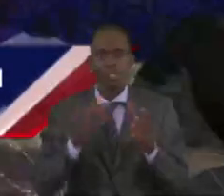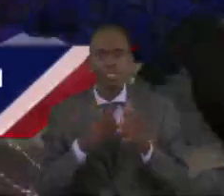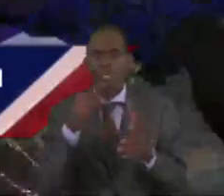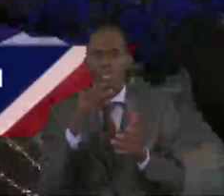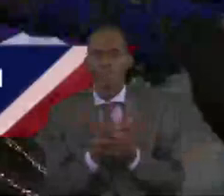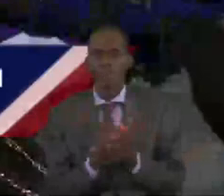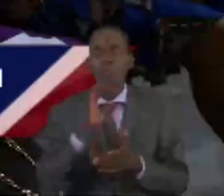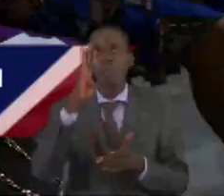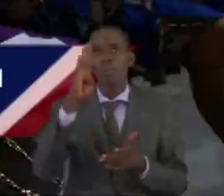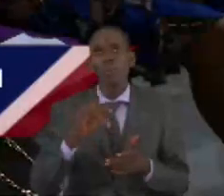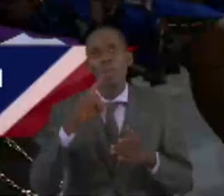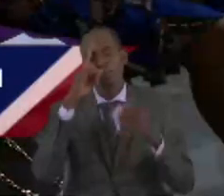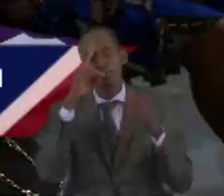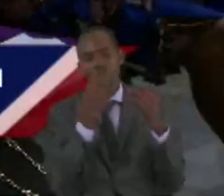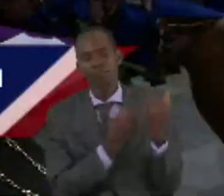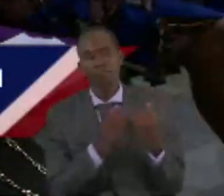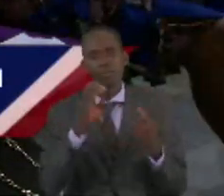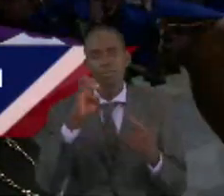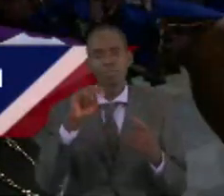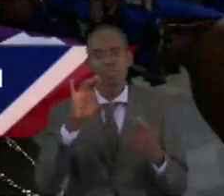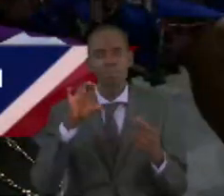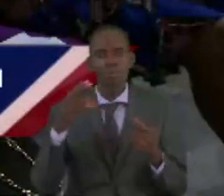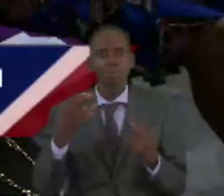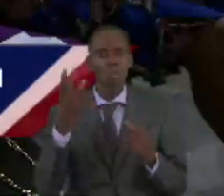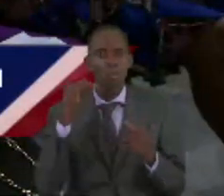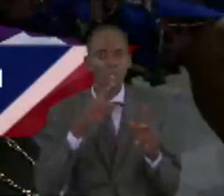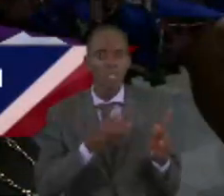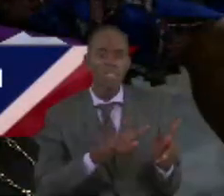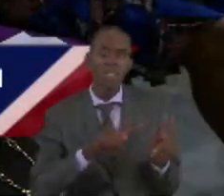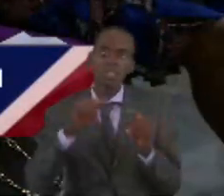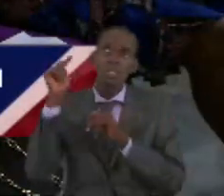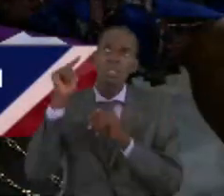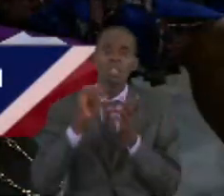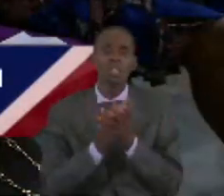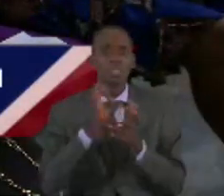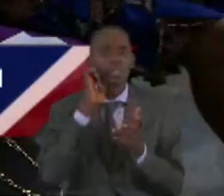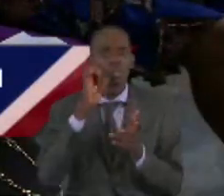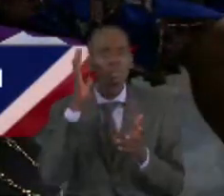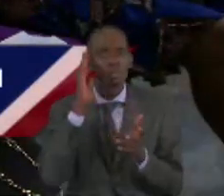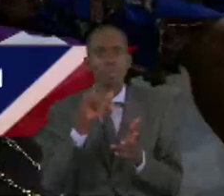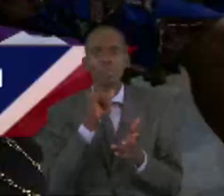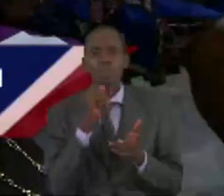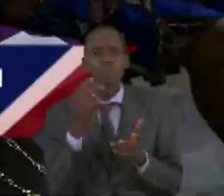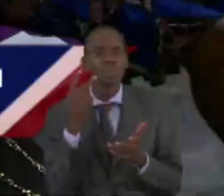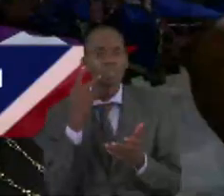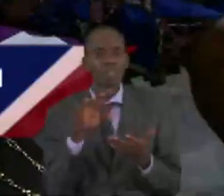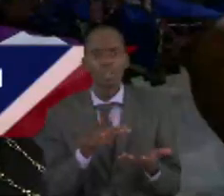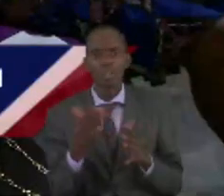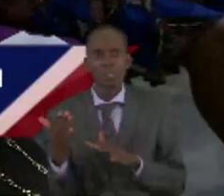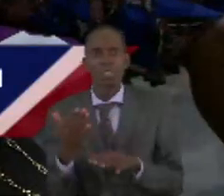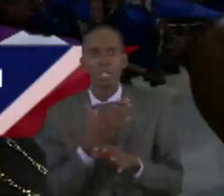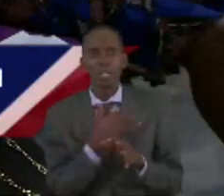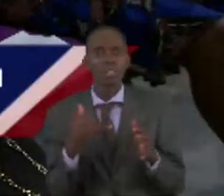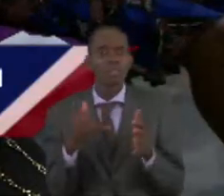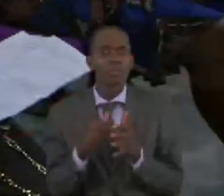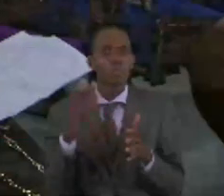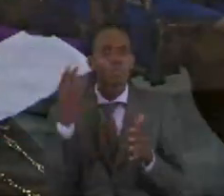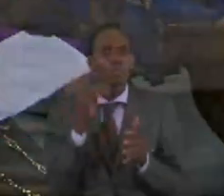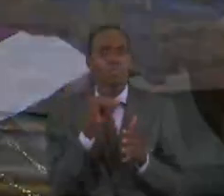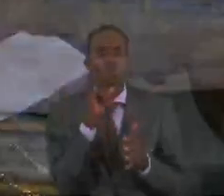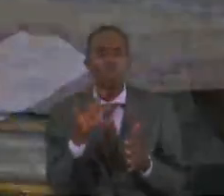par la foi qu'Enoch fut enlevé pour qu'il ne vit point la mort et qu'il